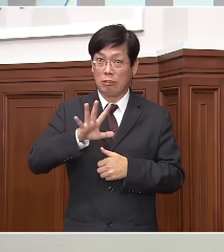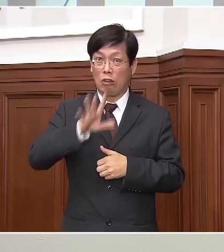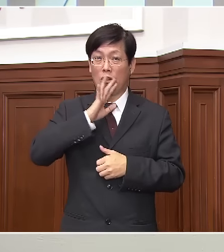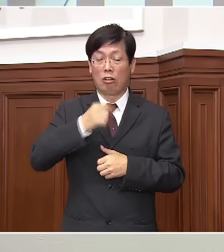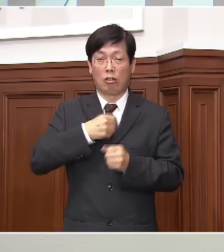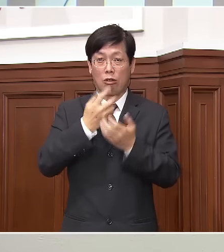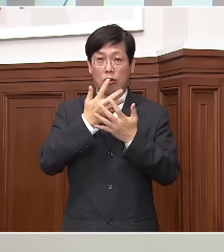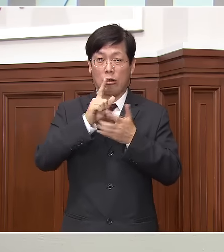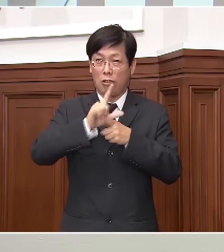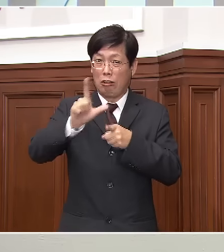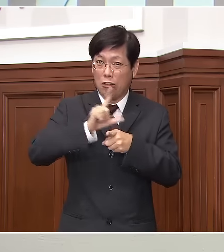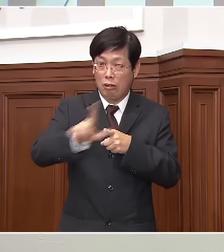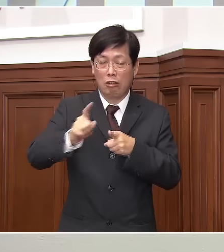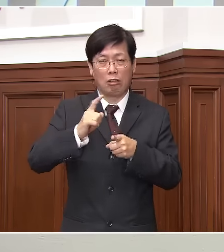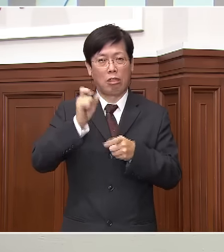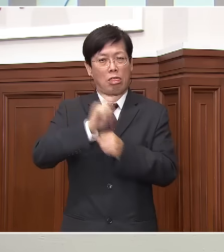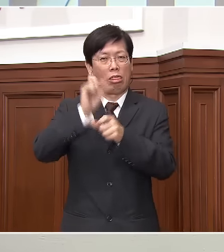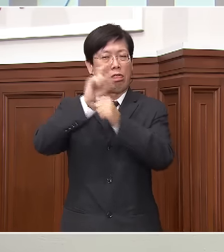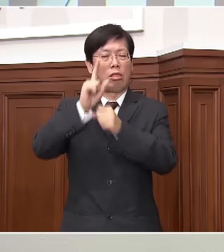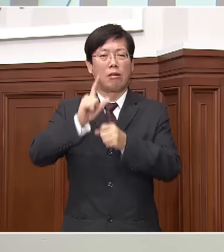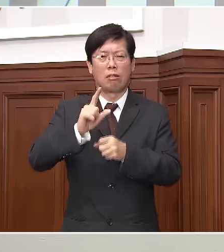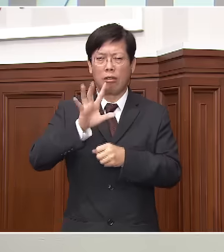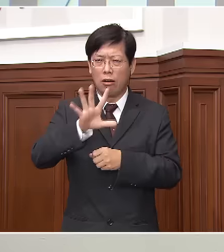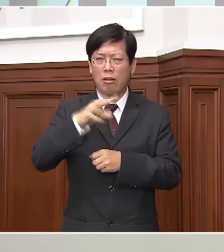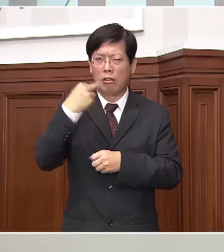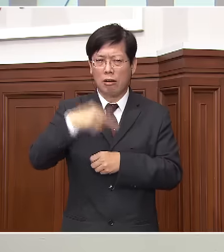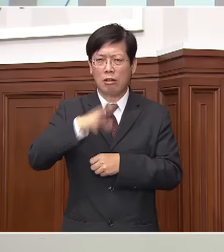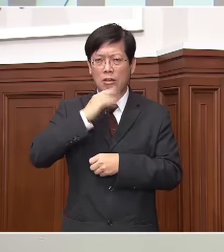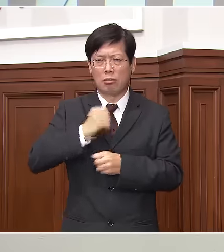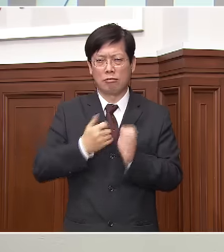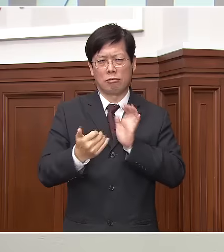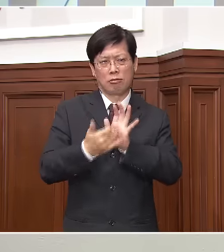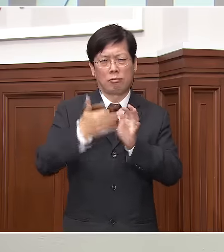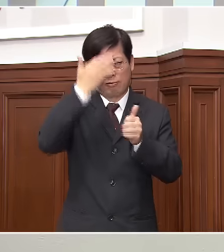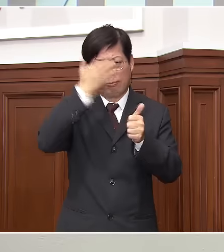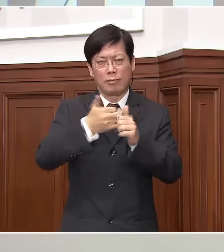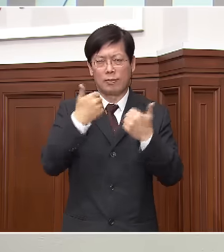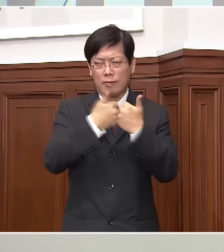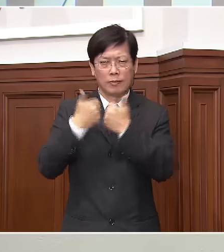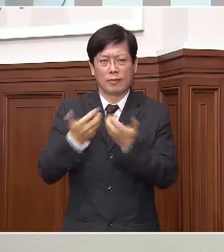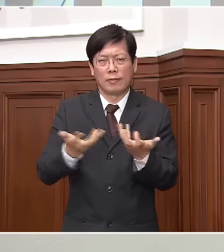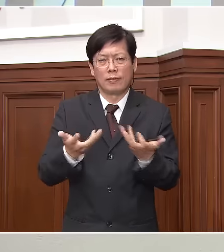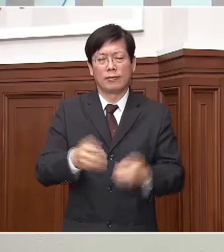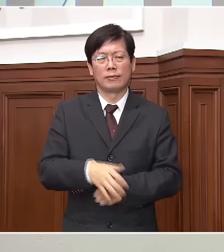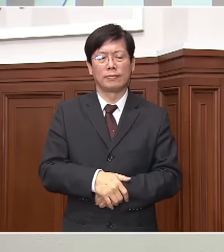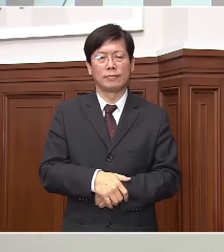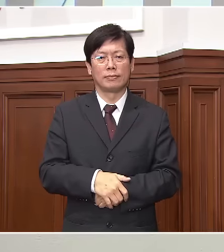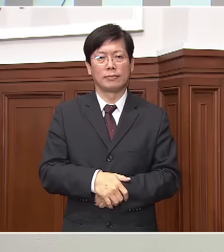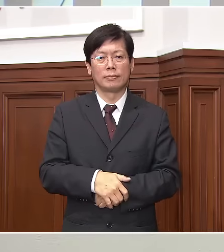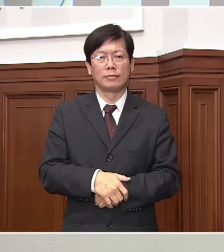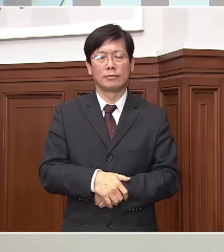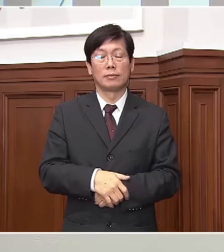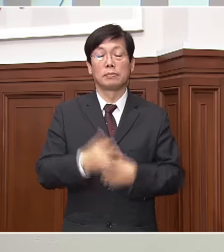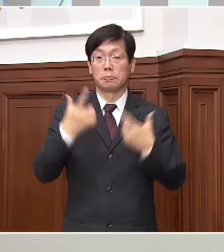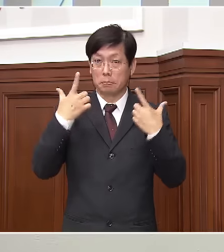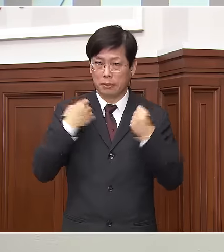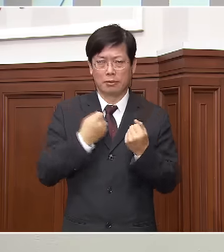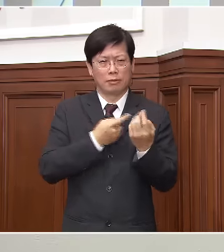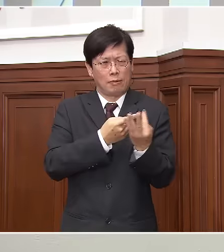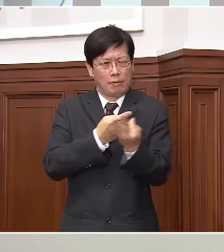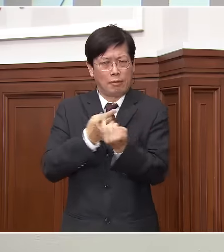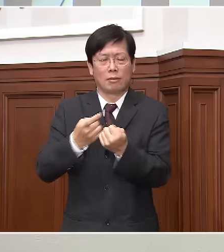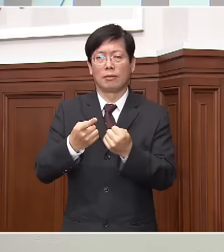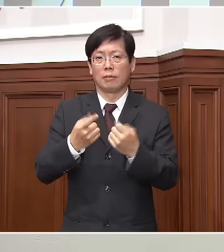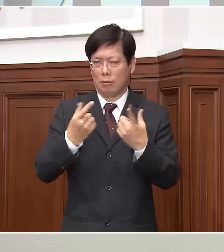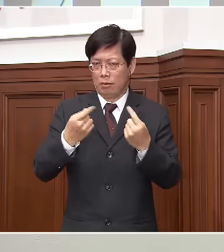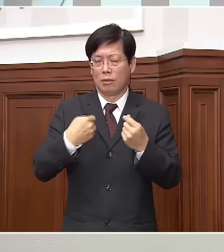谣言，甚至有些主导会议进行的事情。不过这些都不可能减